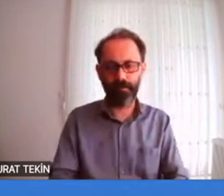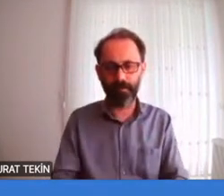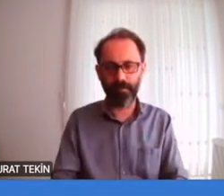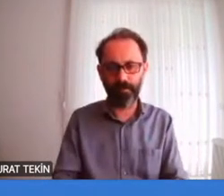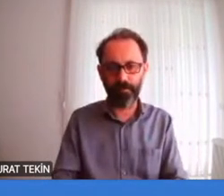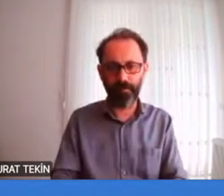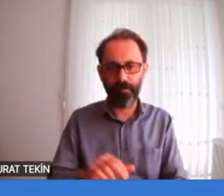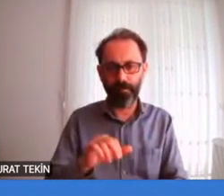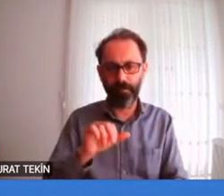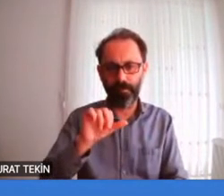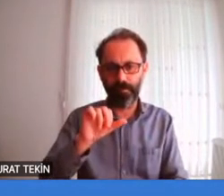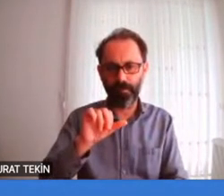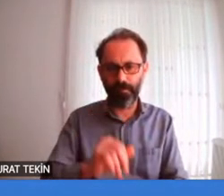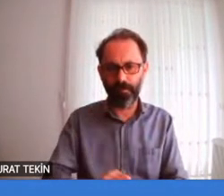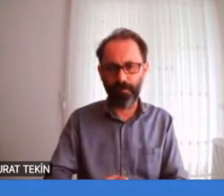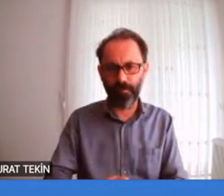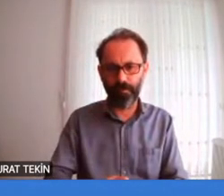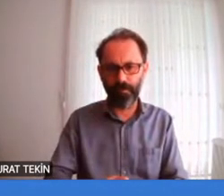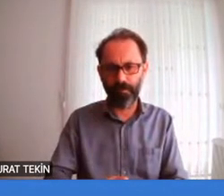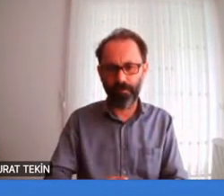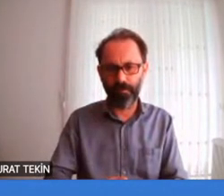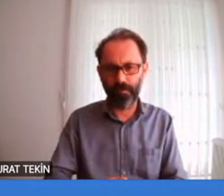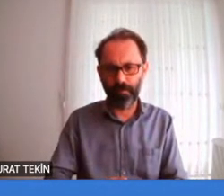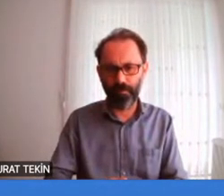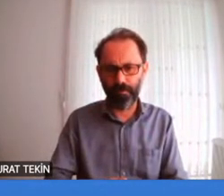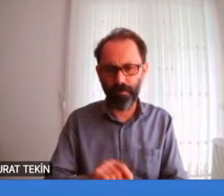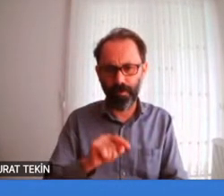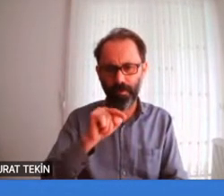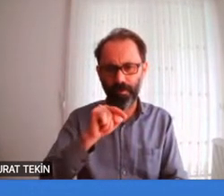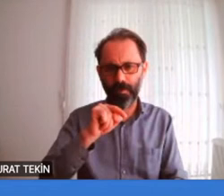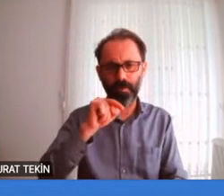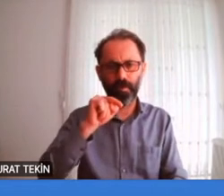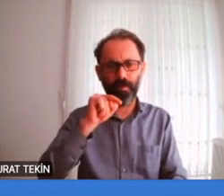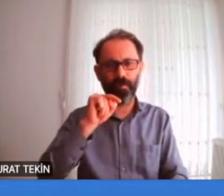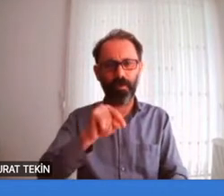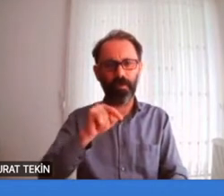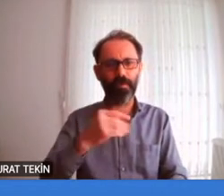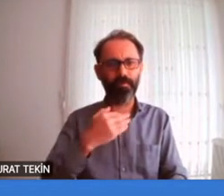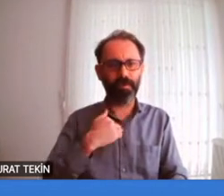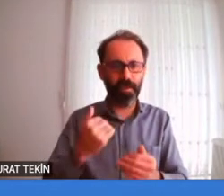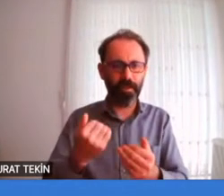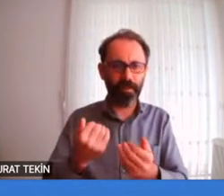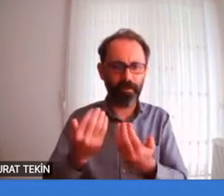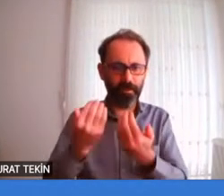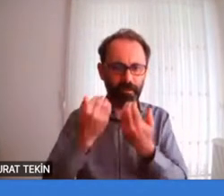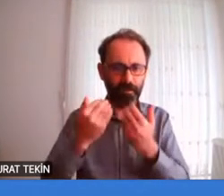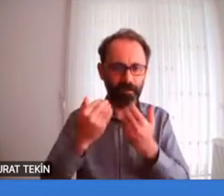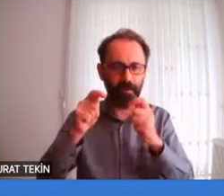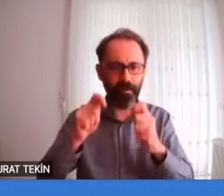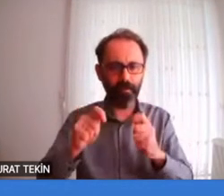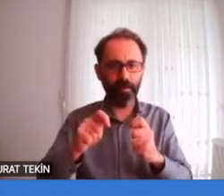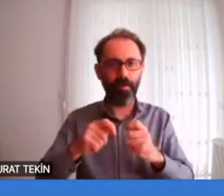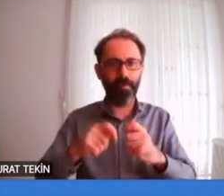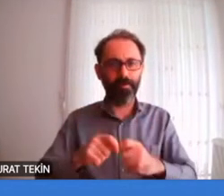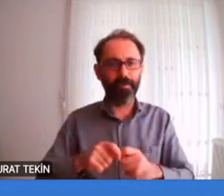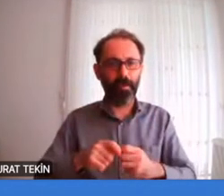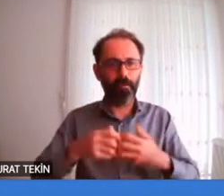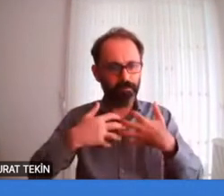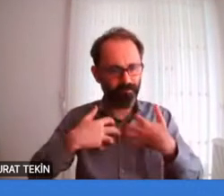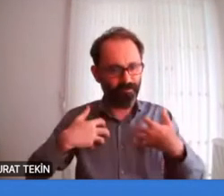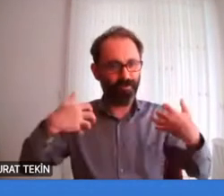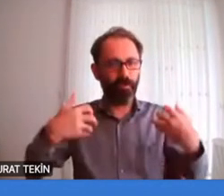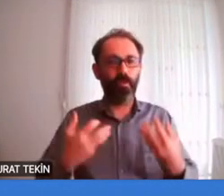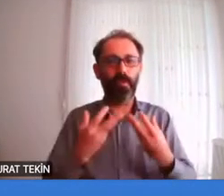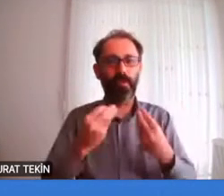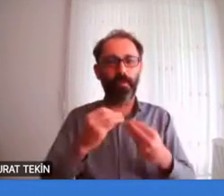gerçekten sizler gibi bu alana katkı vermek isteyenler bizi çok onurlandırıyor ve mutlu ediyor.